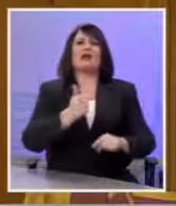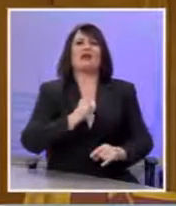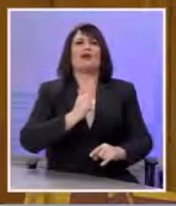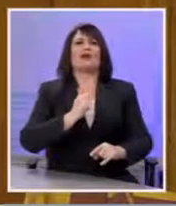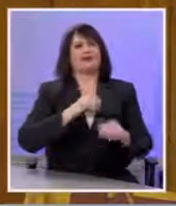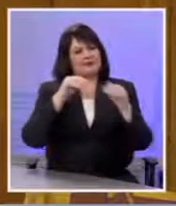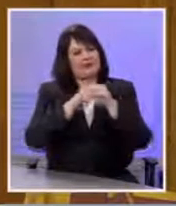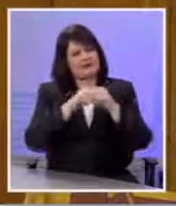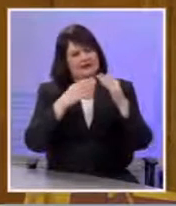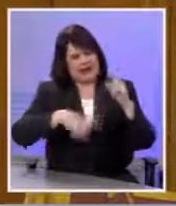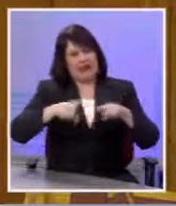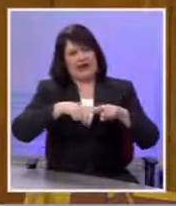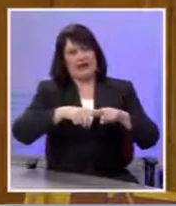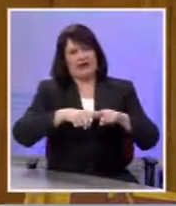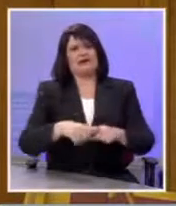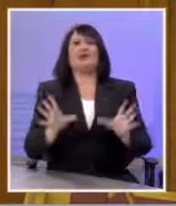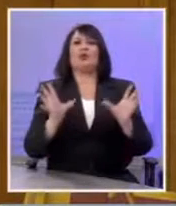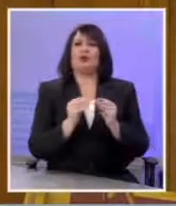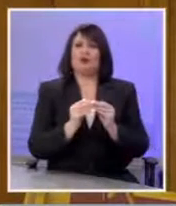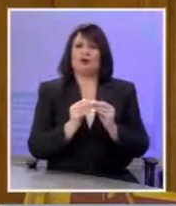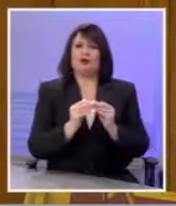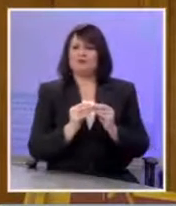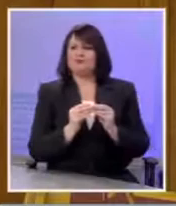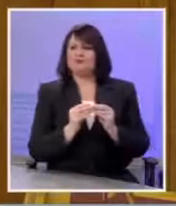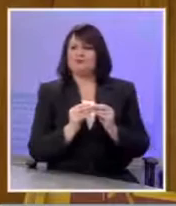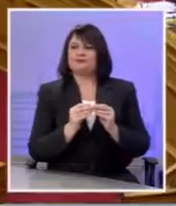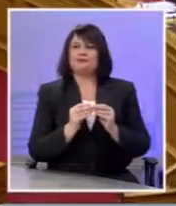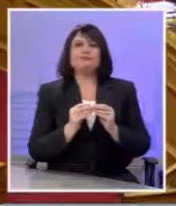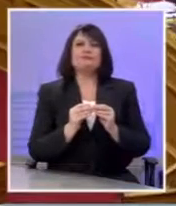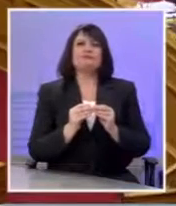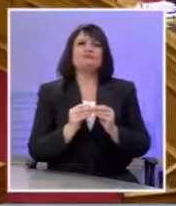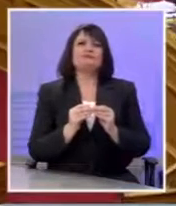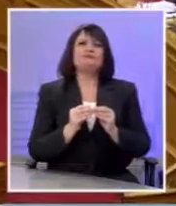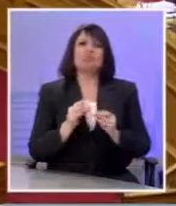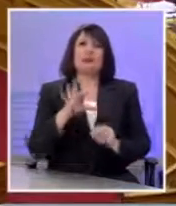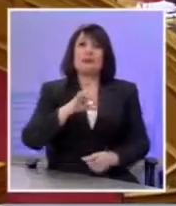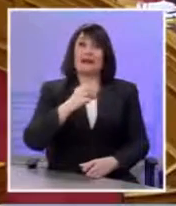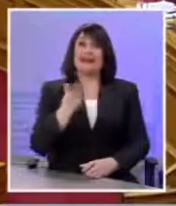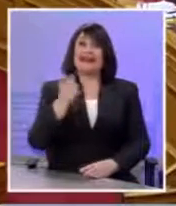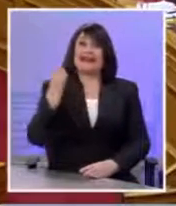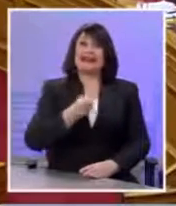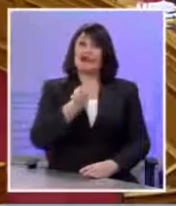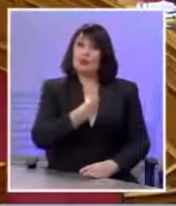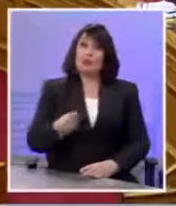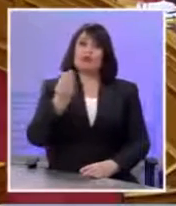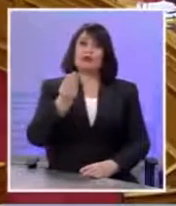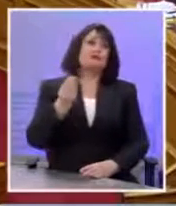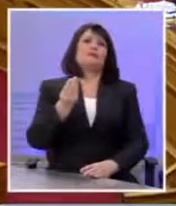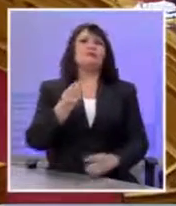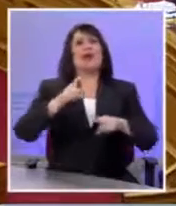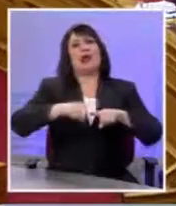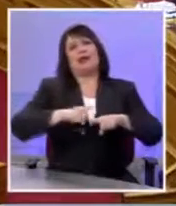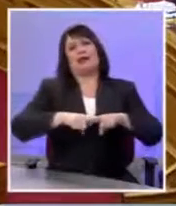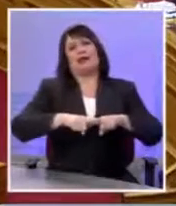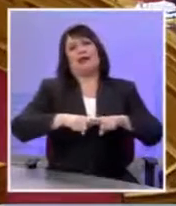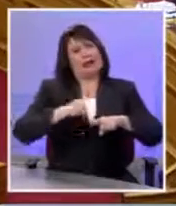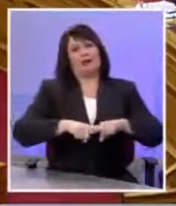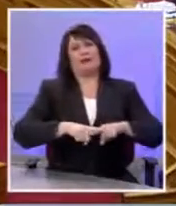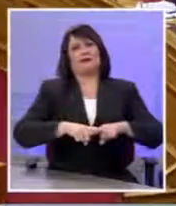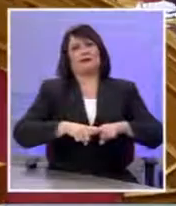επενδυτών. Συνολικά το ποσοστό, ένα ποσοστό μεγαλύτερο του 53% είναι στην κατοχή εγχώριων